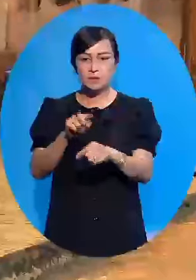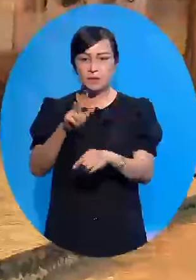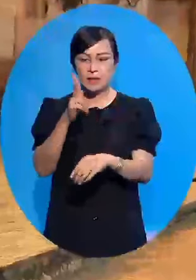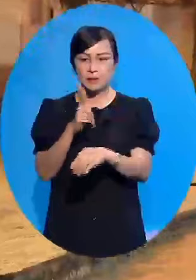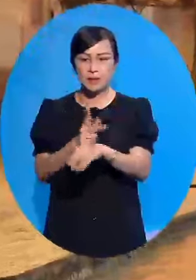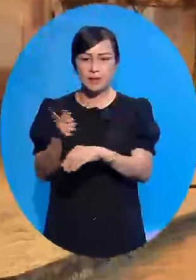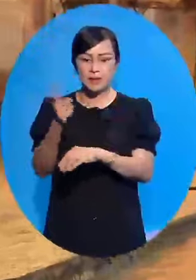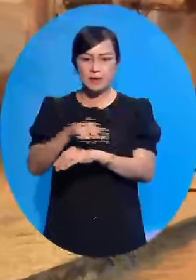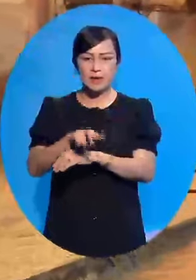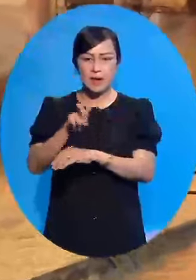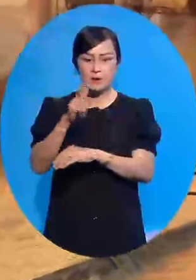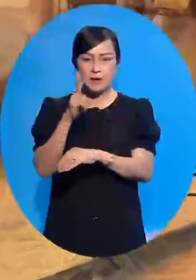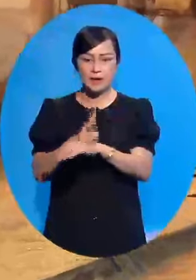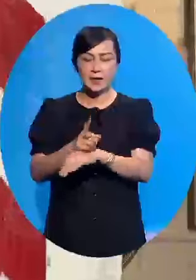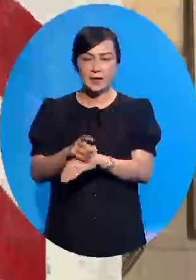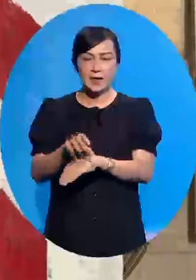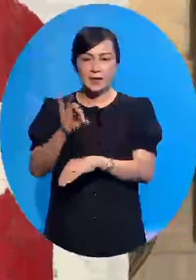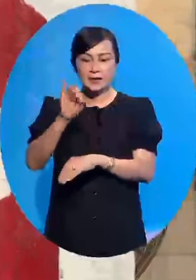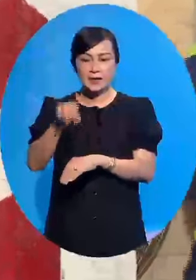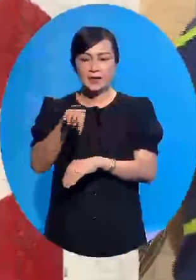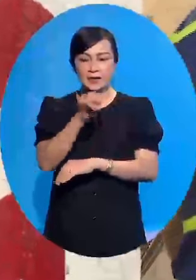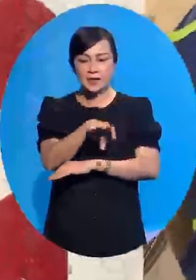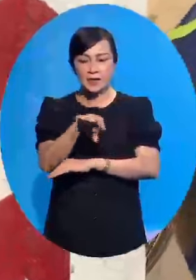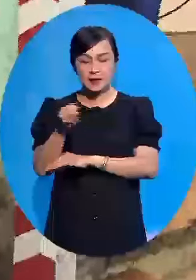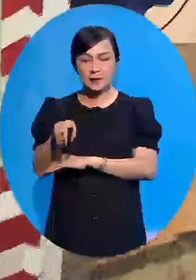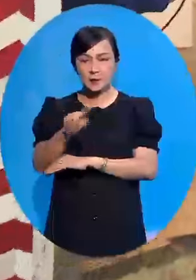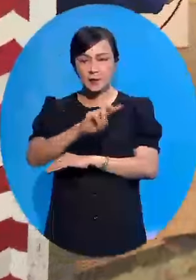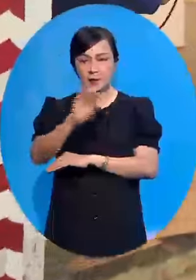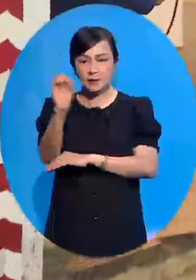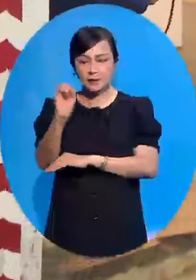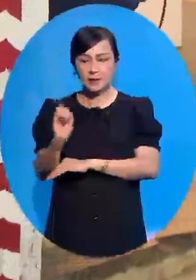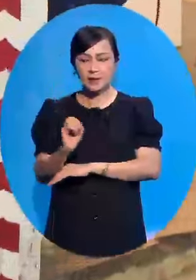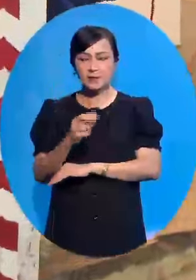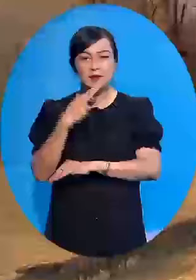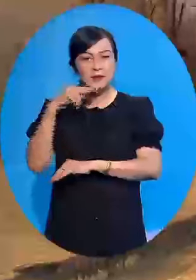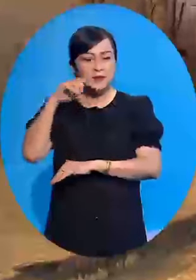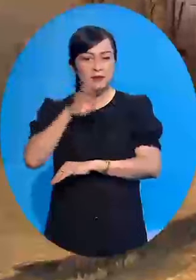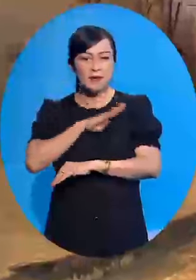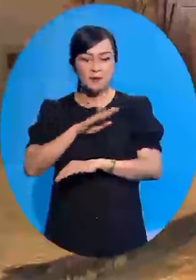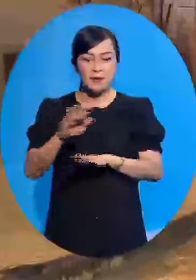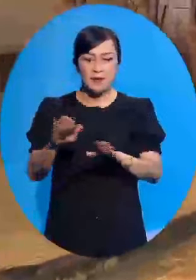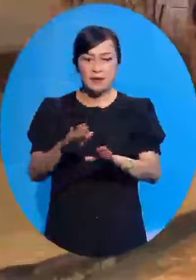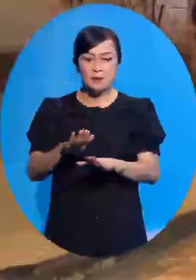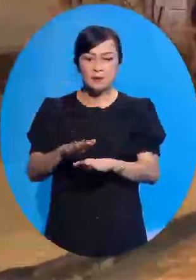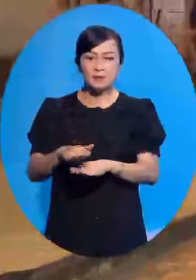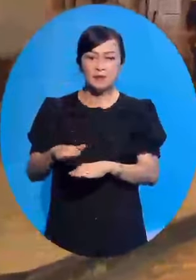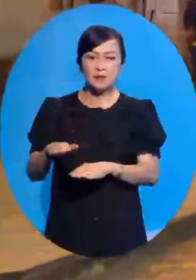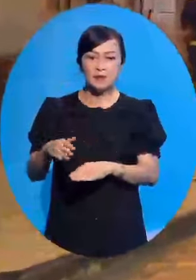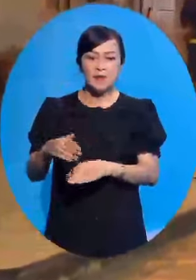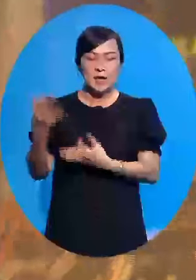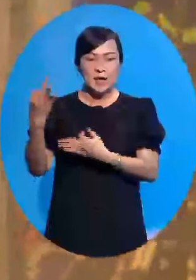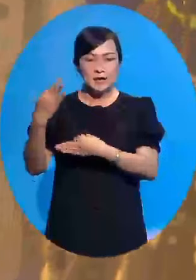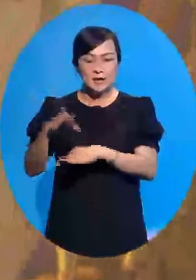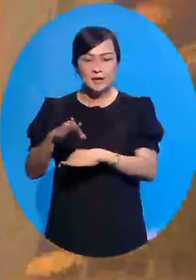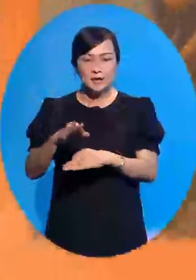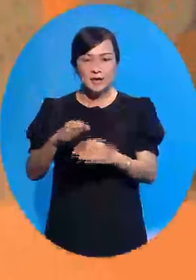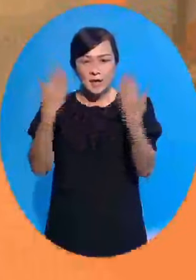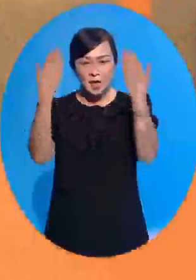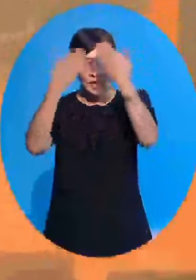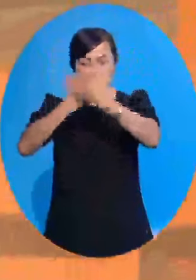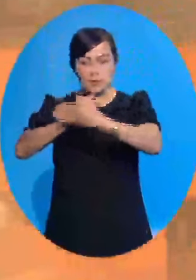18.000 cho đến 20.000 tấn rác thải. 100% anh chị em công nhân sẽ trực làm việc xuyên Tết. Ngay trong đêm giao thừa, rác thải sẽ